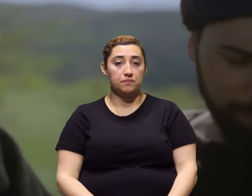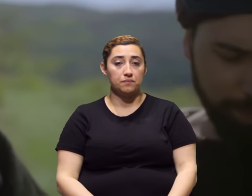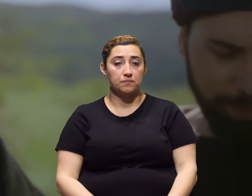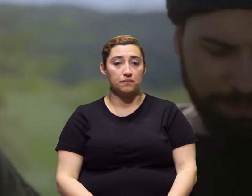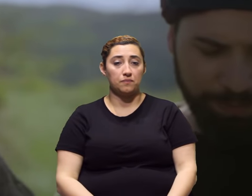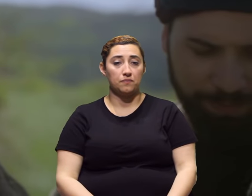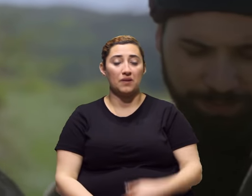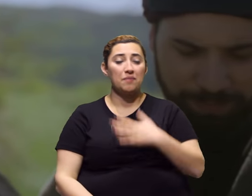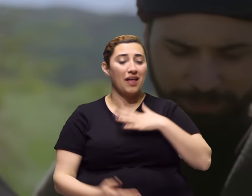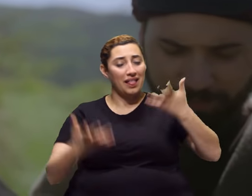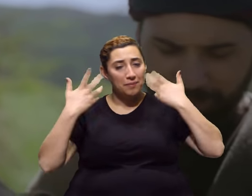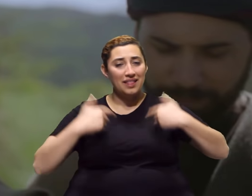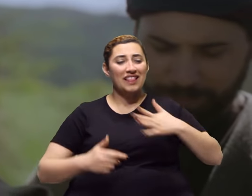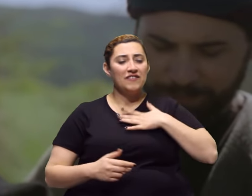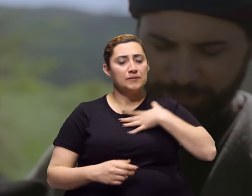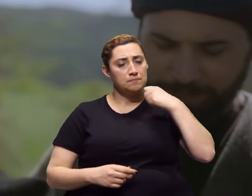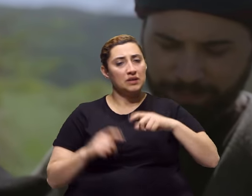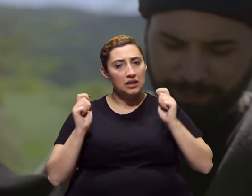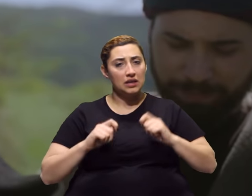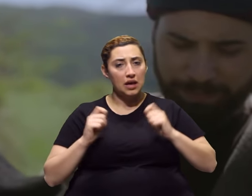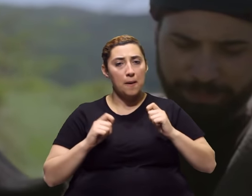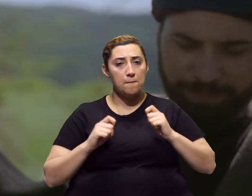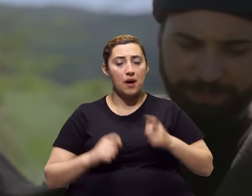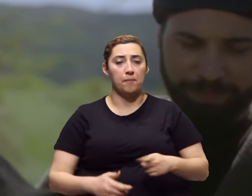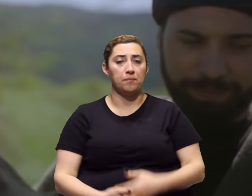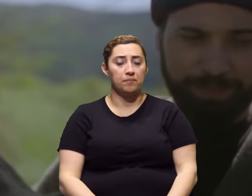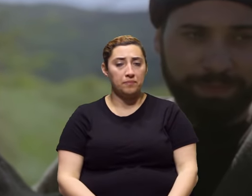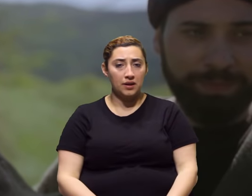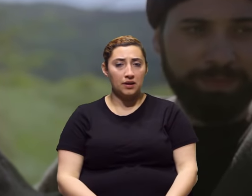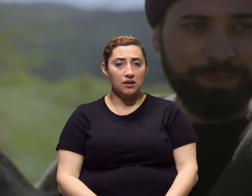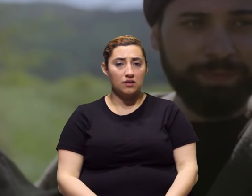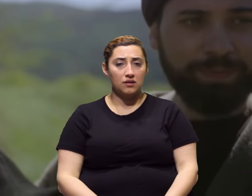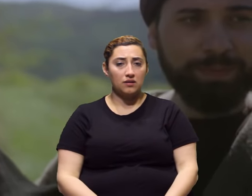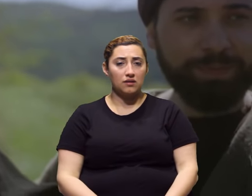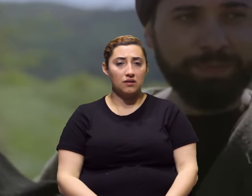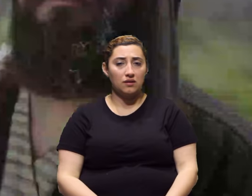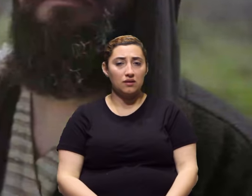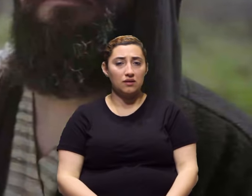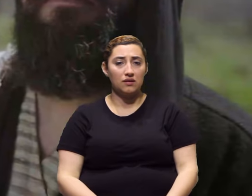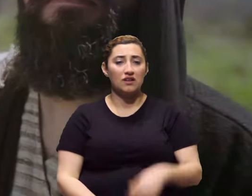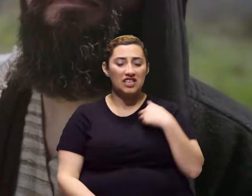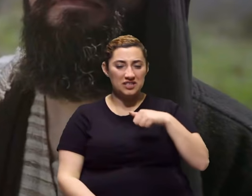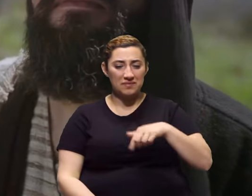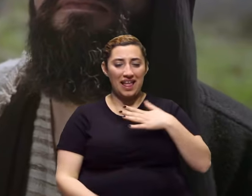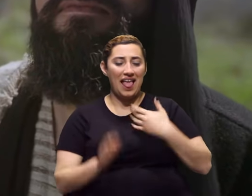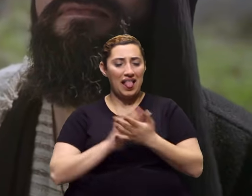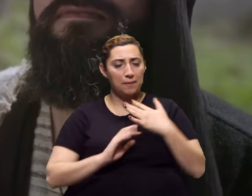yıkam nefsevini, odda yana hırsu heva. El götürem şimdiden